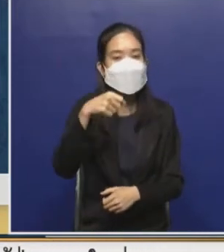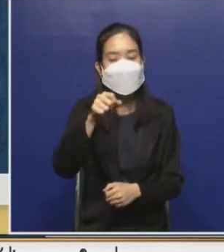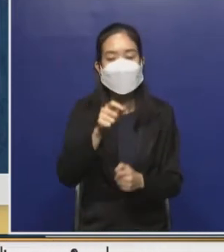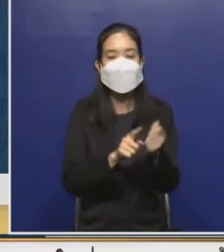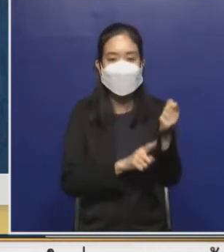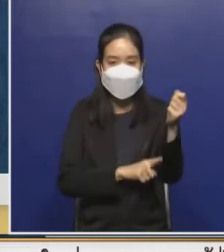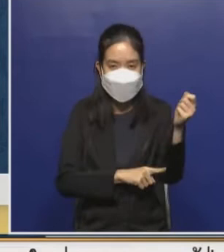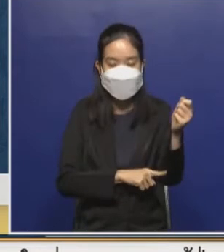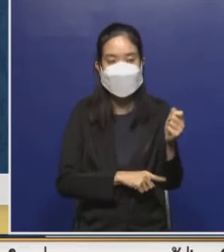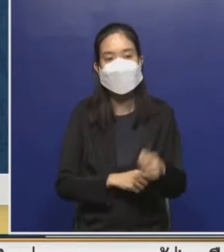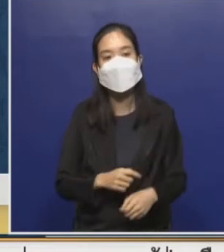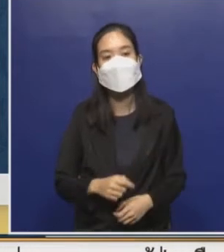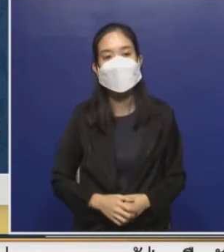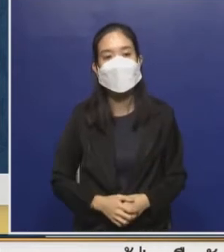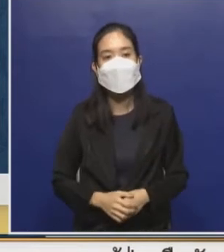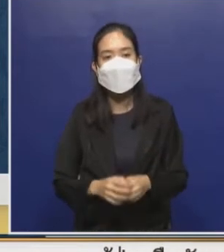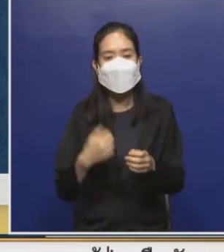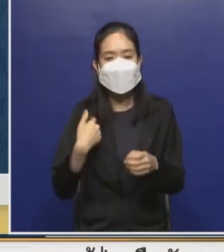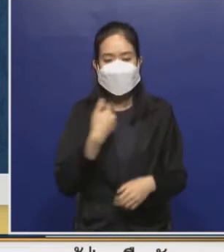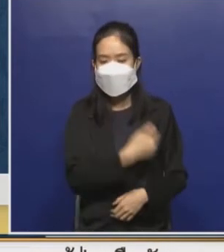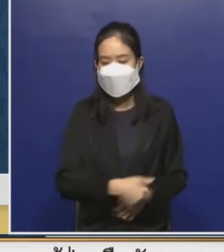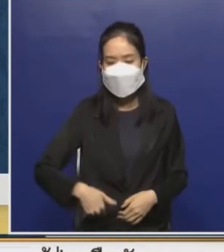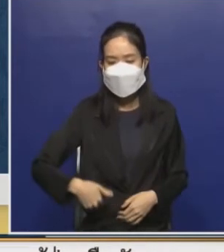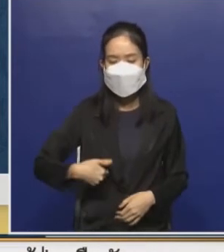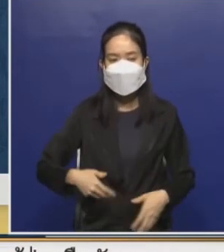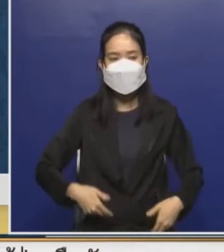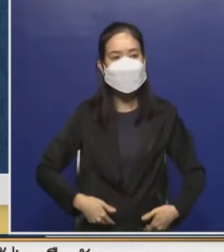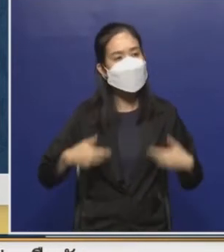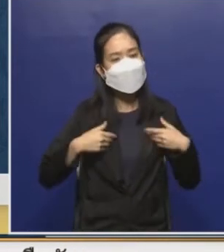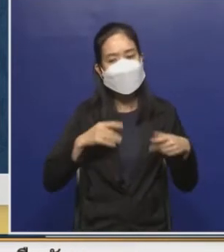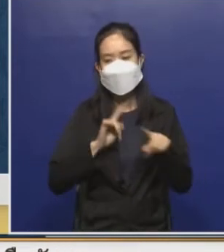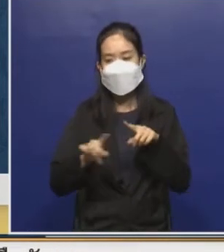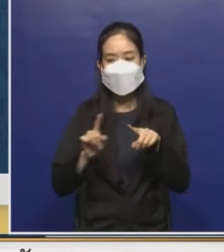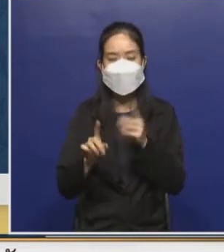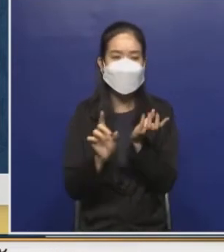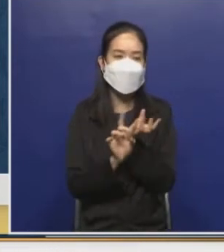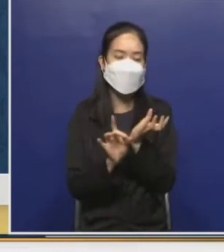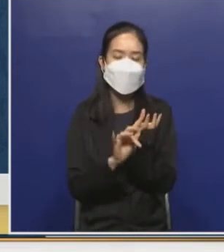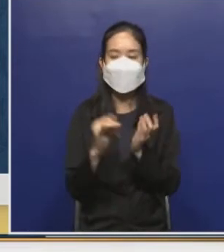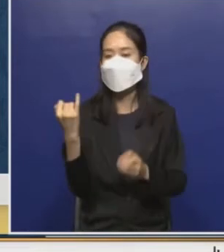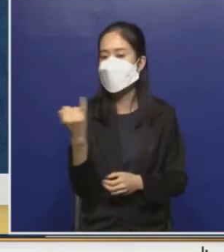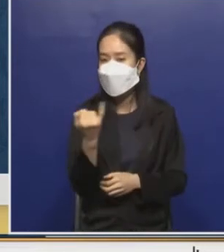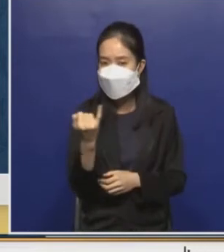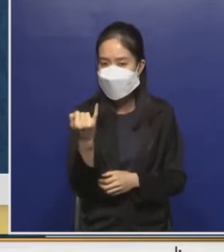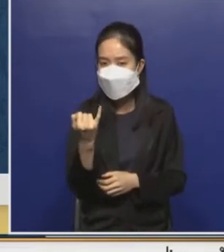นั่ก็คือสภาพชีวิตที่นี่ท่วมรายได้ของพน้ประชาชนครัถามาทัน